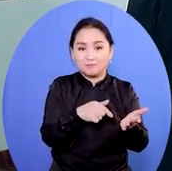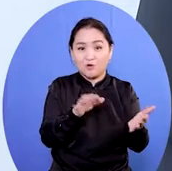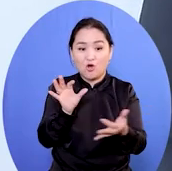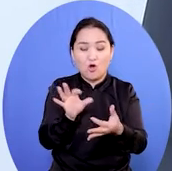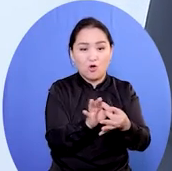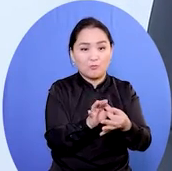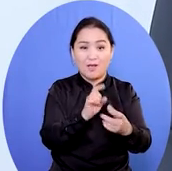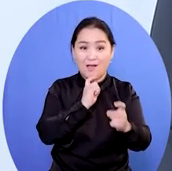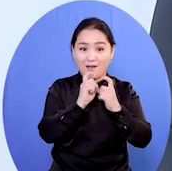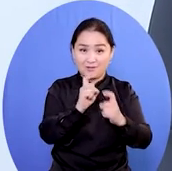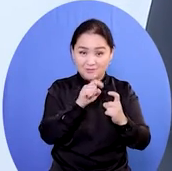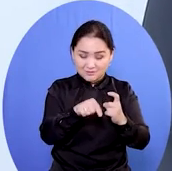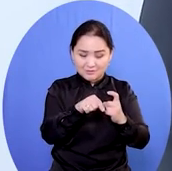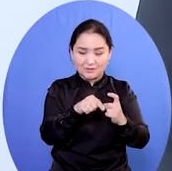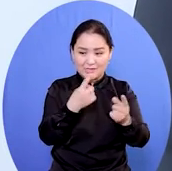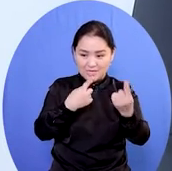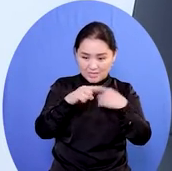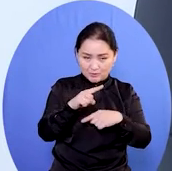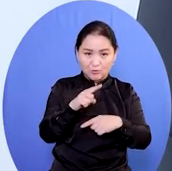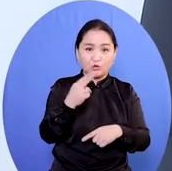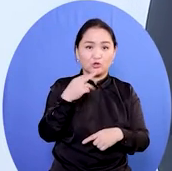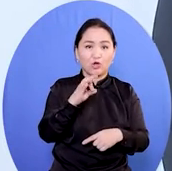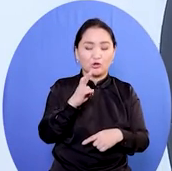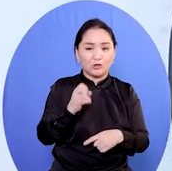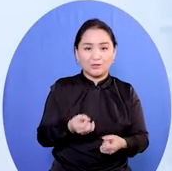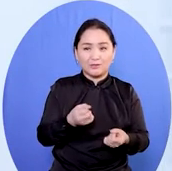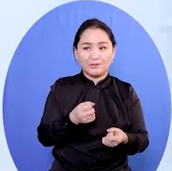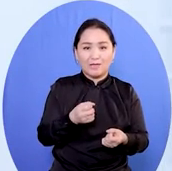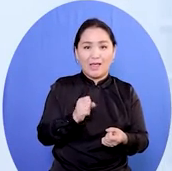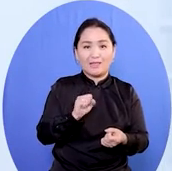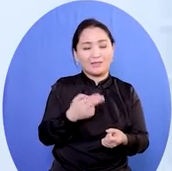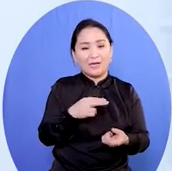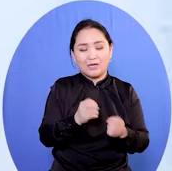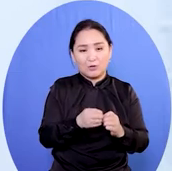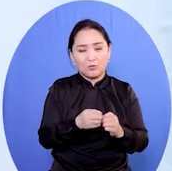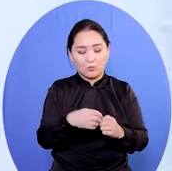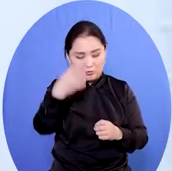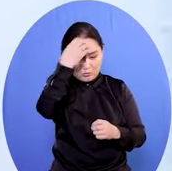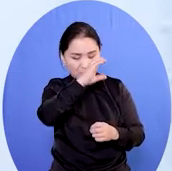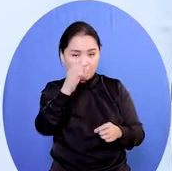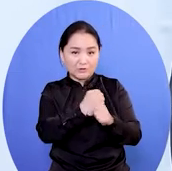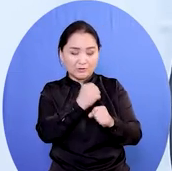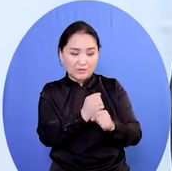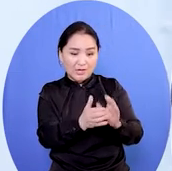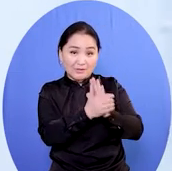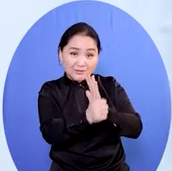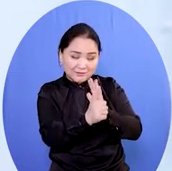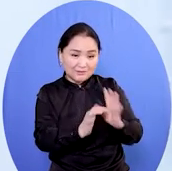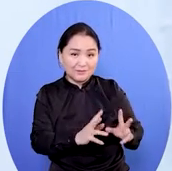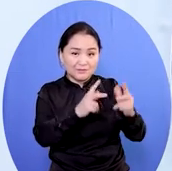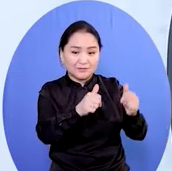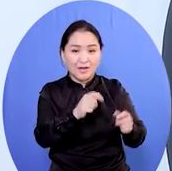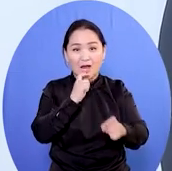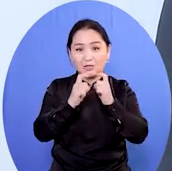хөрөнгөхийг харилцааны бас хувьд бол бид нар аль болохоор дуудлага гаргахгүйгээр тий төрийн албан хаагчт мань хурдан чадвархчиж харилцааны хувьд зөв төлөвшүүж